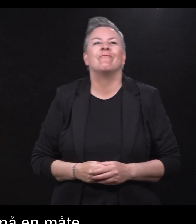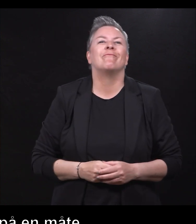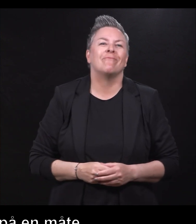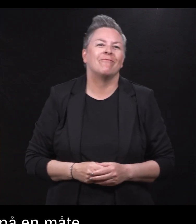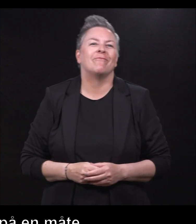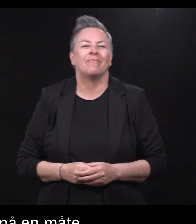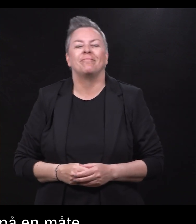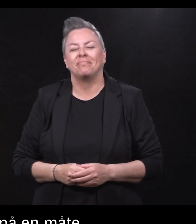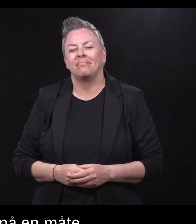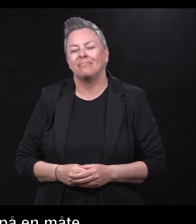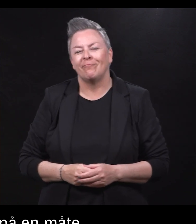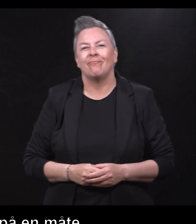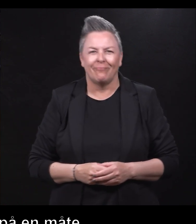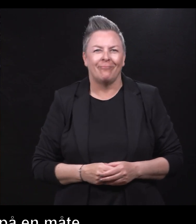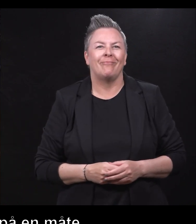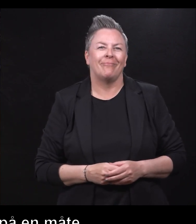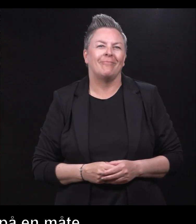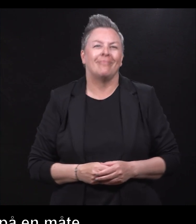seilskjip.